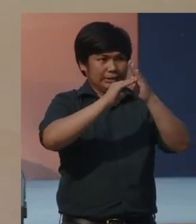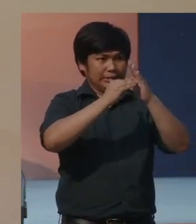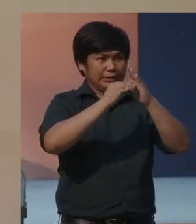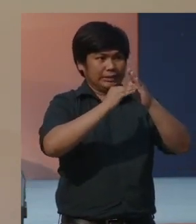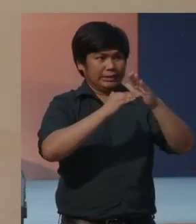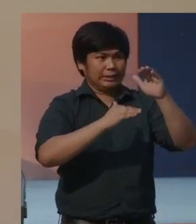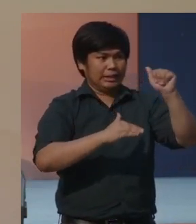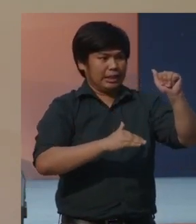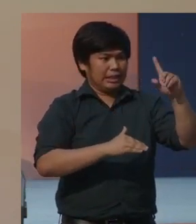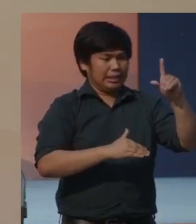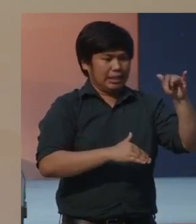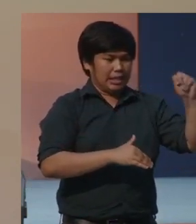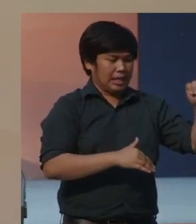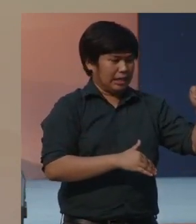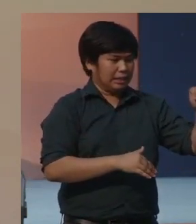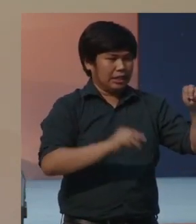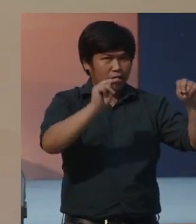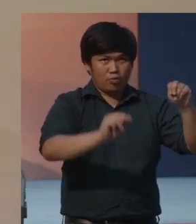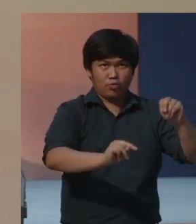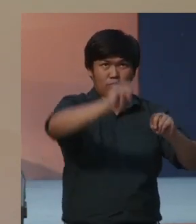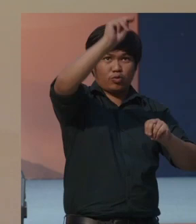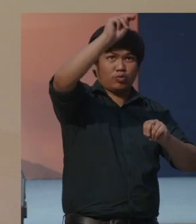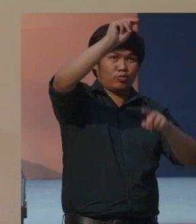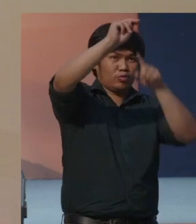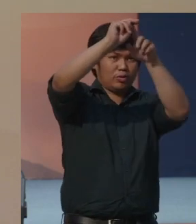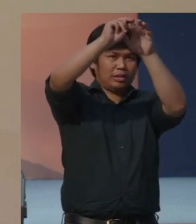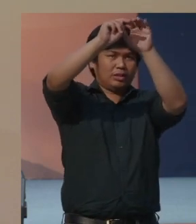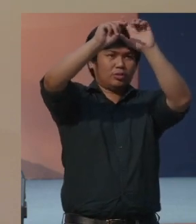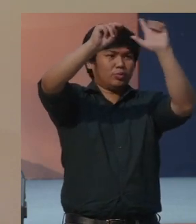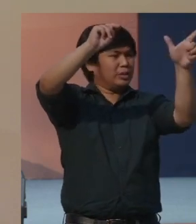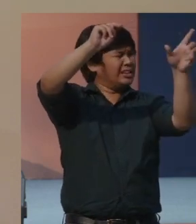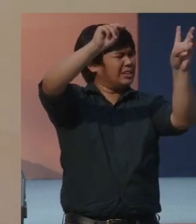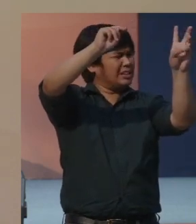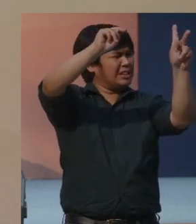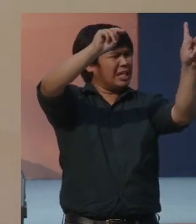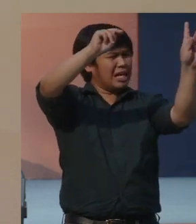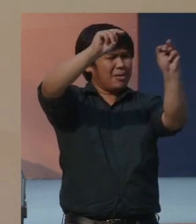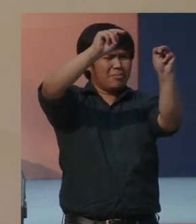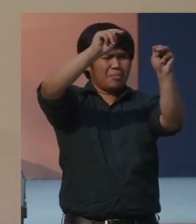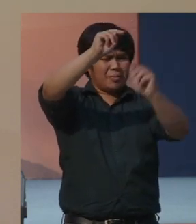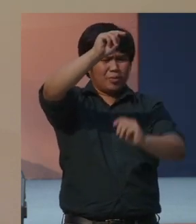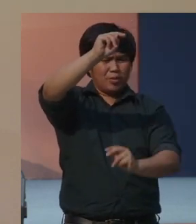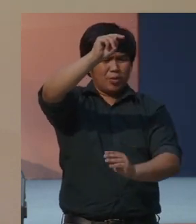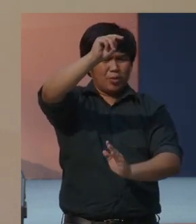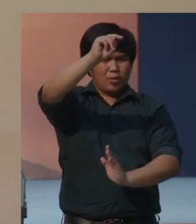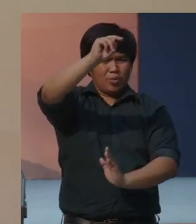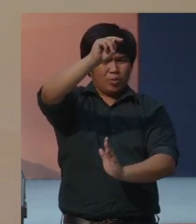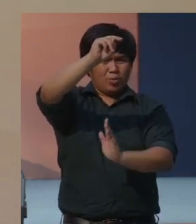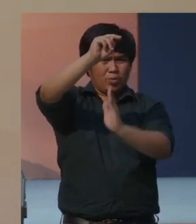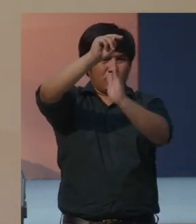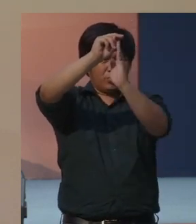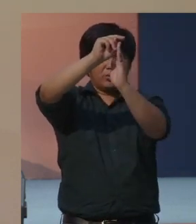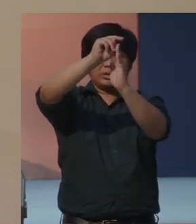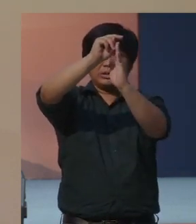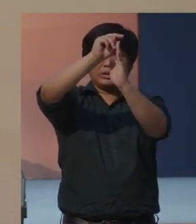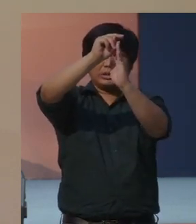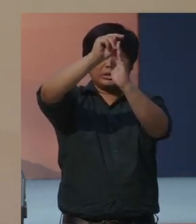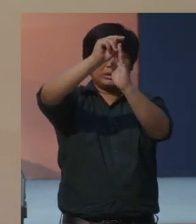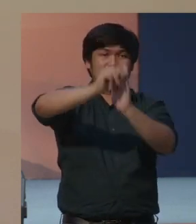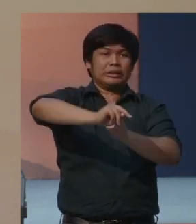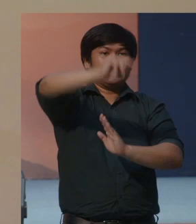26 kilometers north kung saan sila tumatawid. Kung dito sila patawid, 26 kilometers